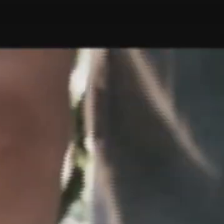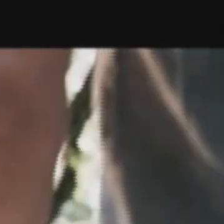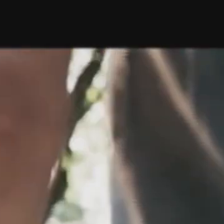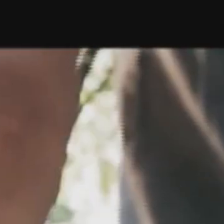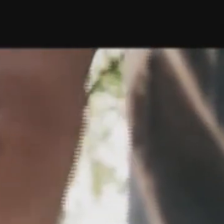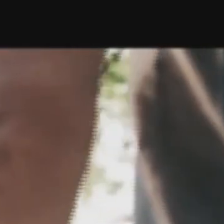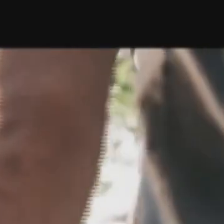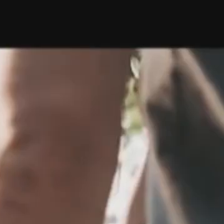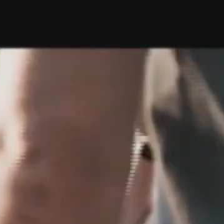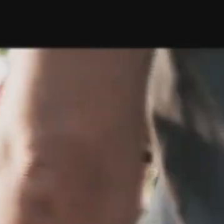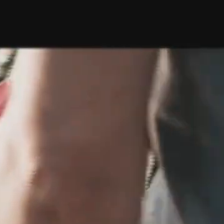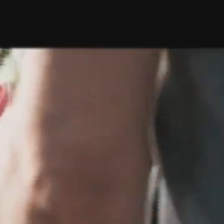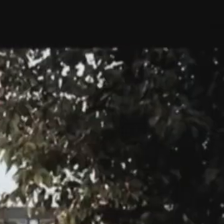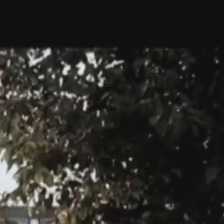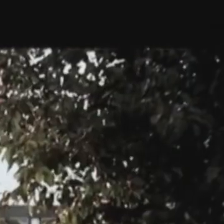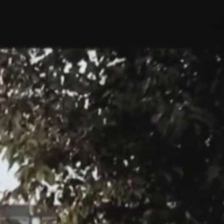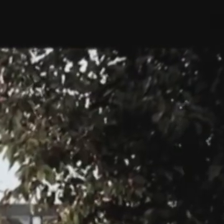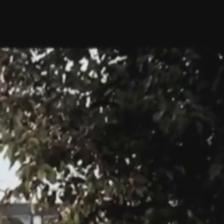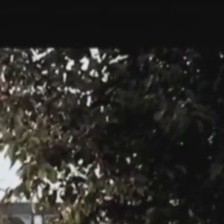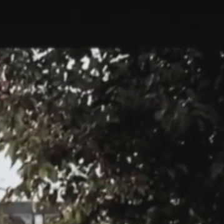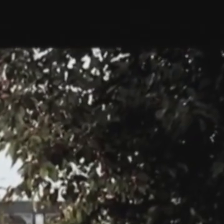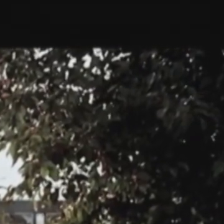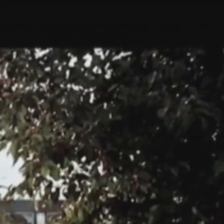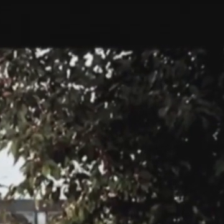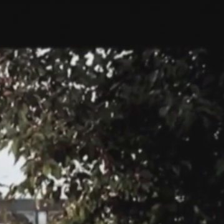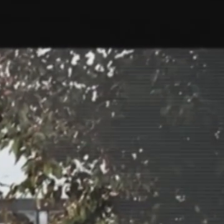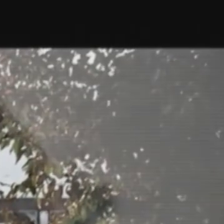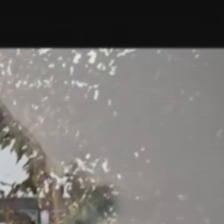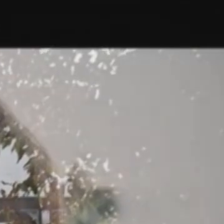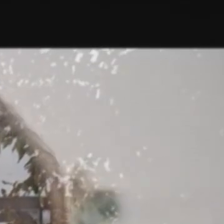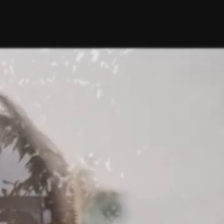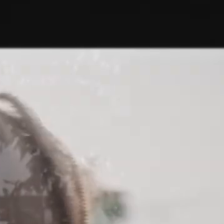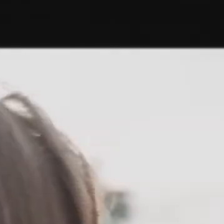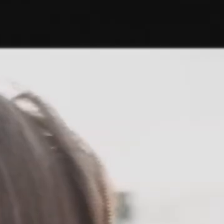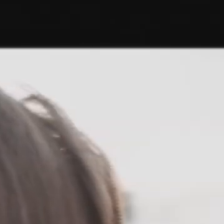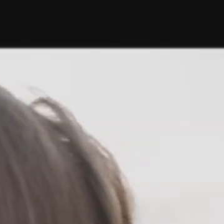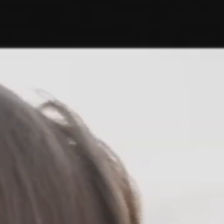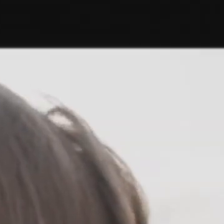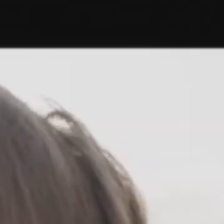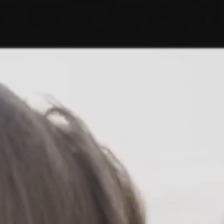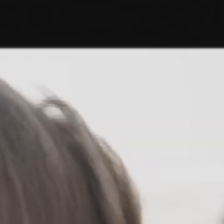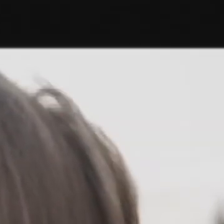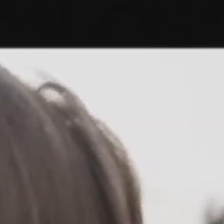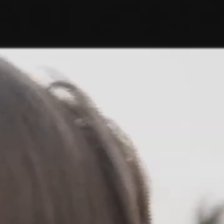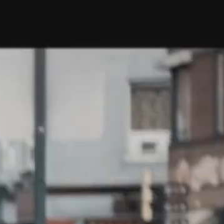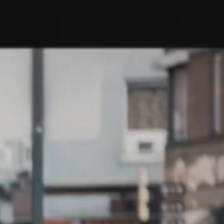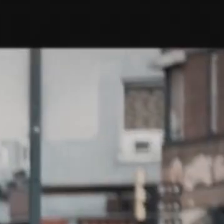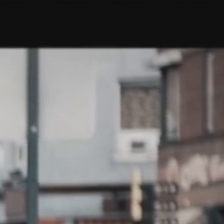Va savoir.